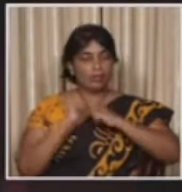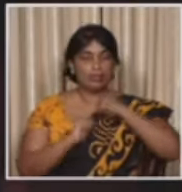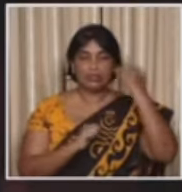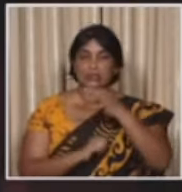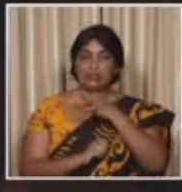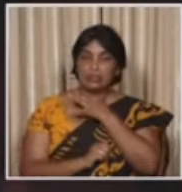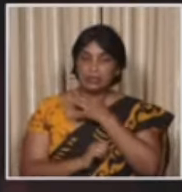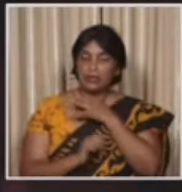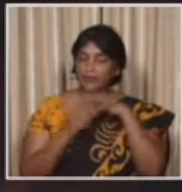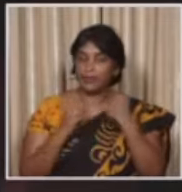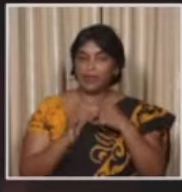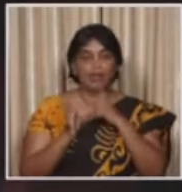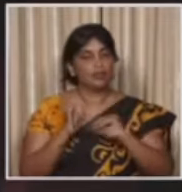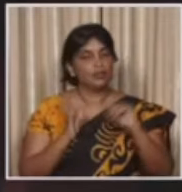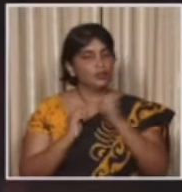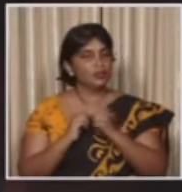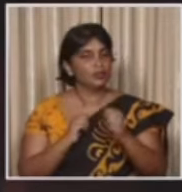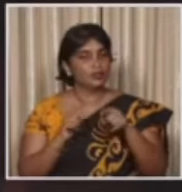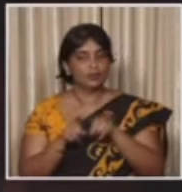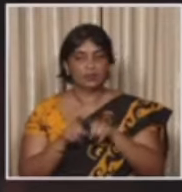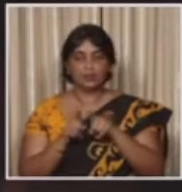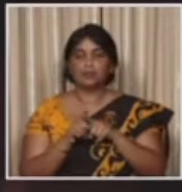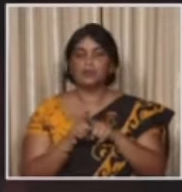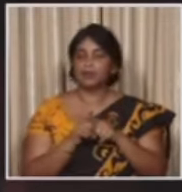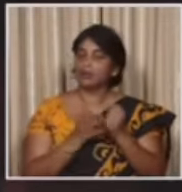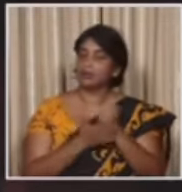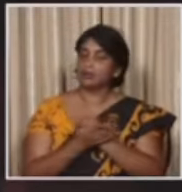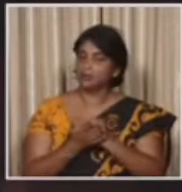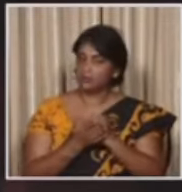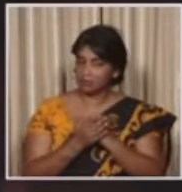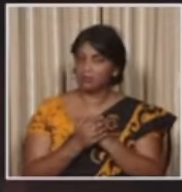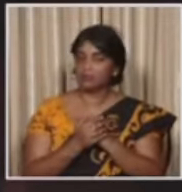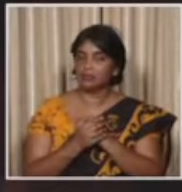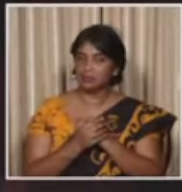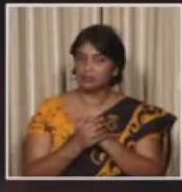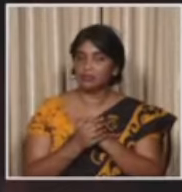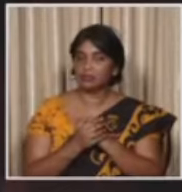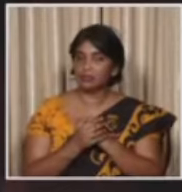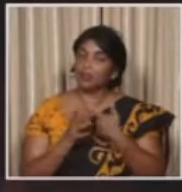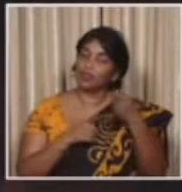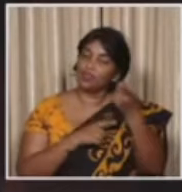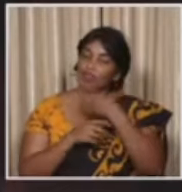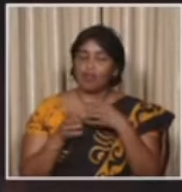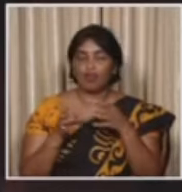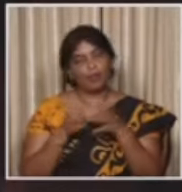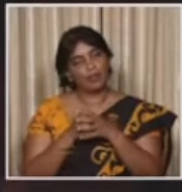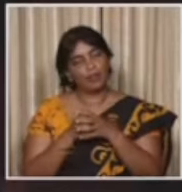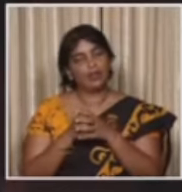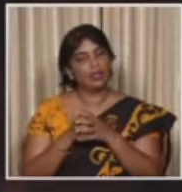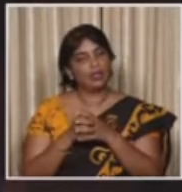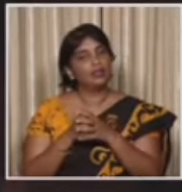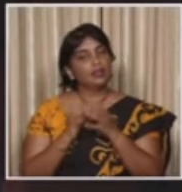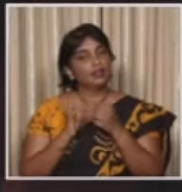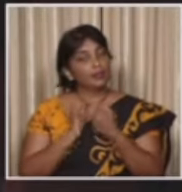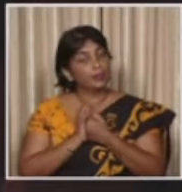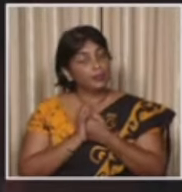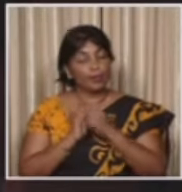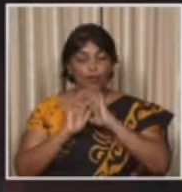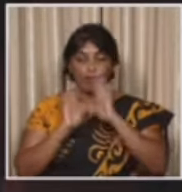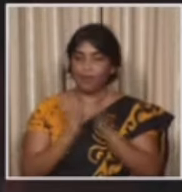ආසියානු සංවර්ධන බැංකුවෙන් අපි හැමෝම එකතු වෙලා, එහෙම කියමුකෝ, අපි තනිකරම ගෞරවය ගන්නට යන්නේ